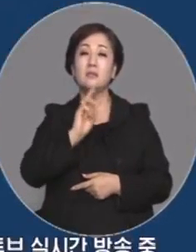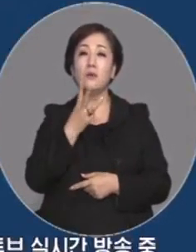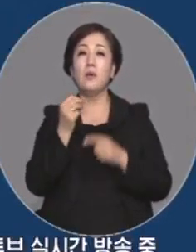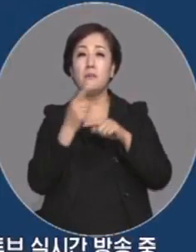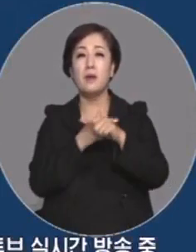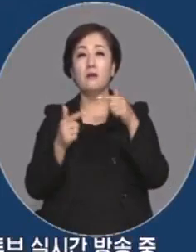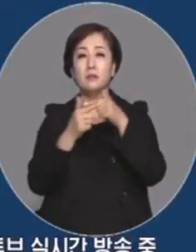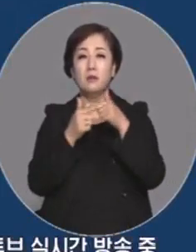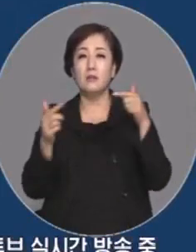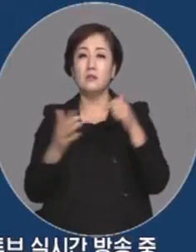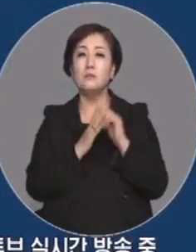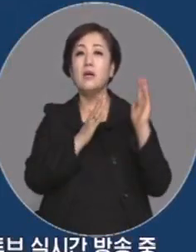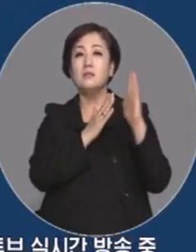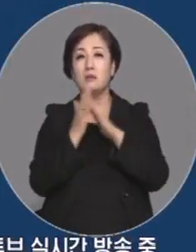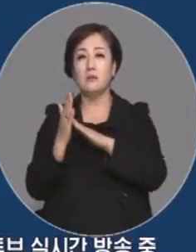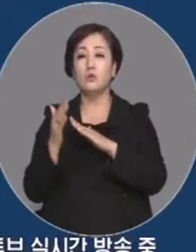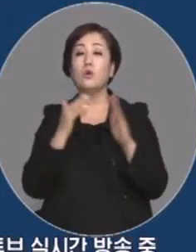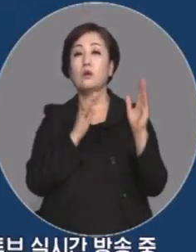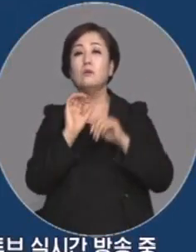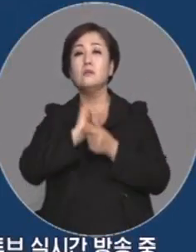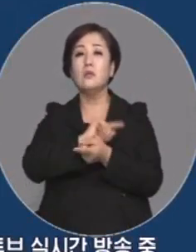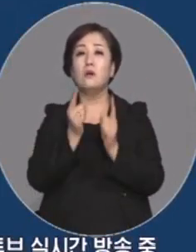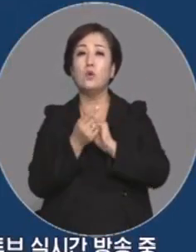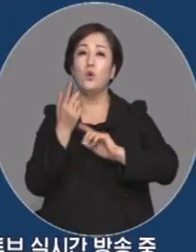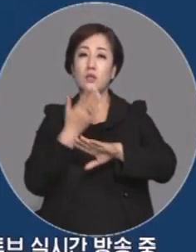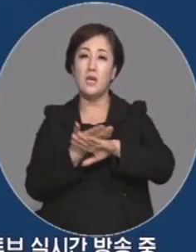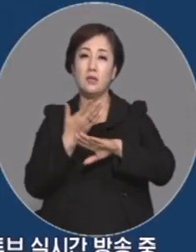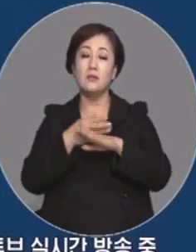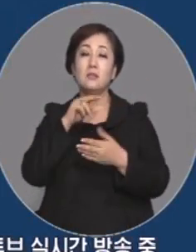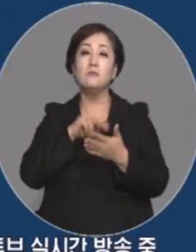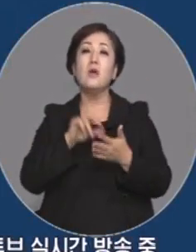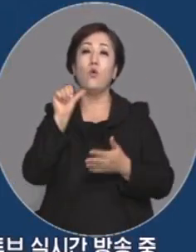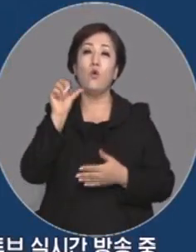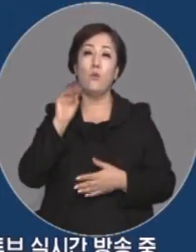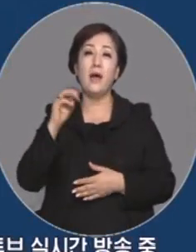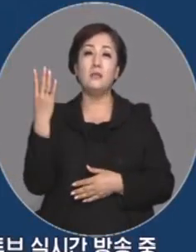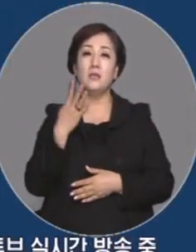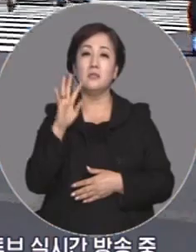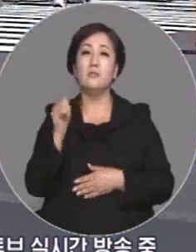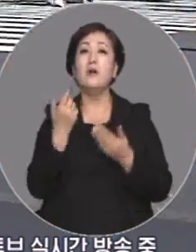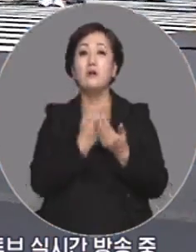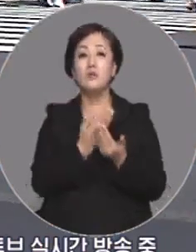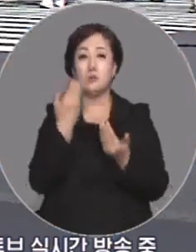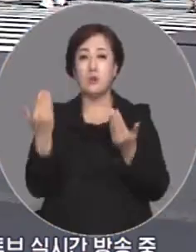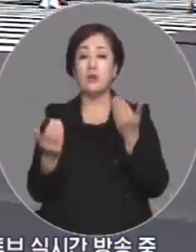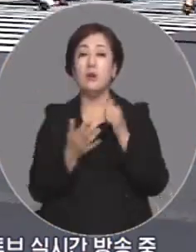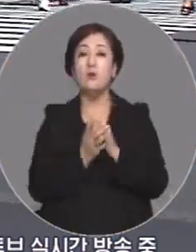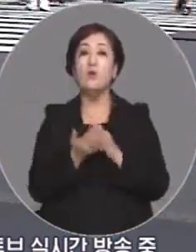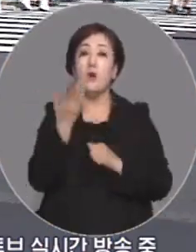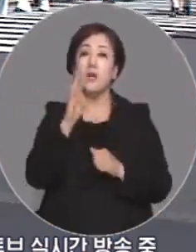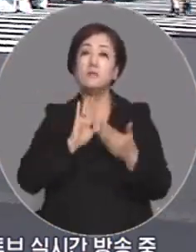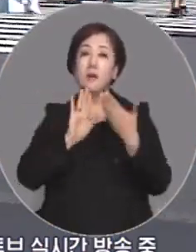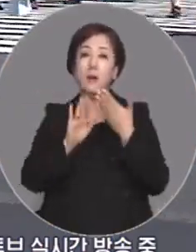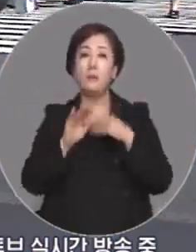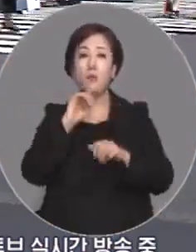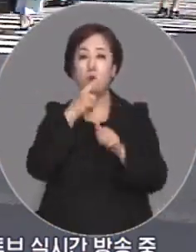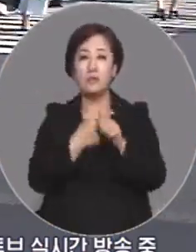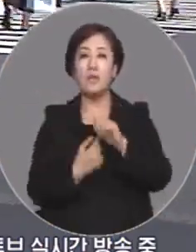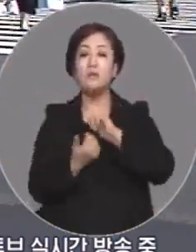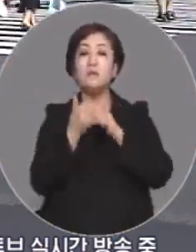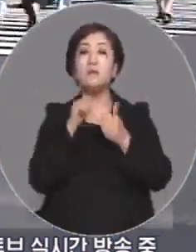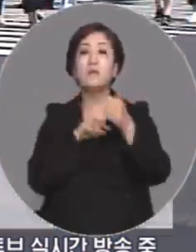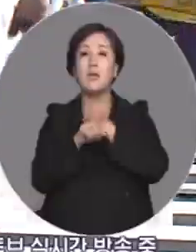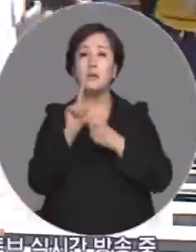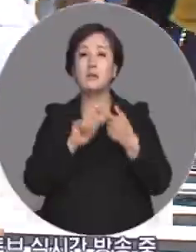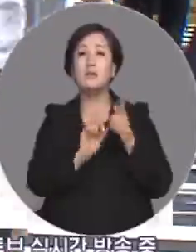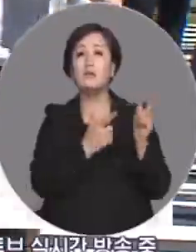늘었지만 전입과 전출 등 사회적 요인으로 5만 4,800여 명이 줄었습니다. 하지만 앞으로 자연적